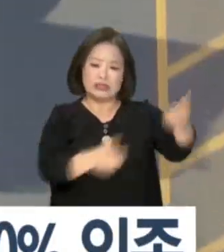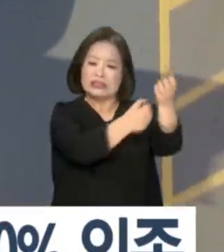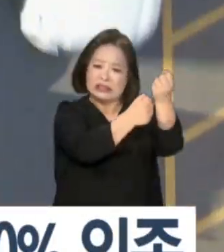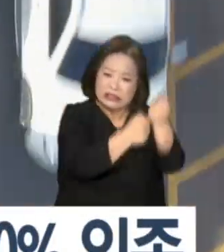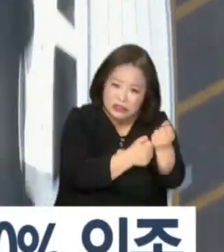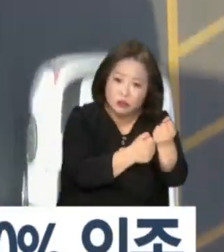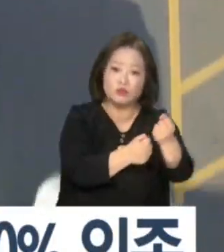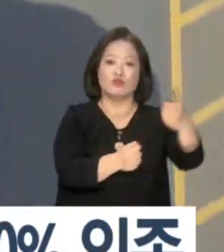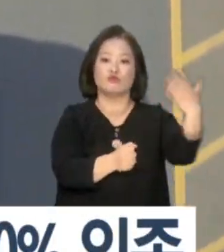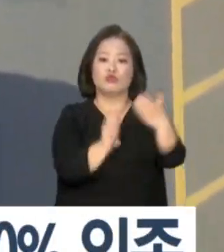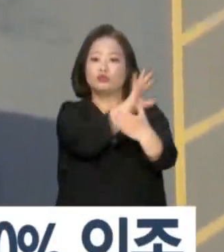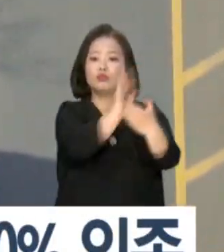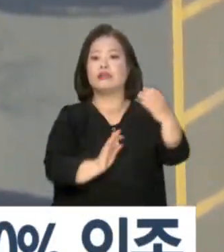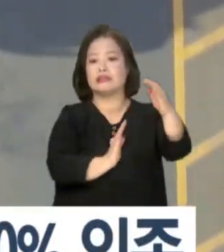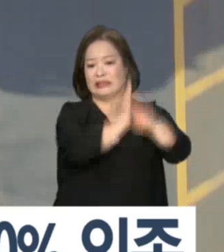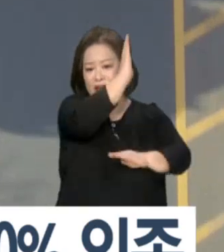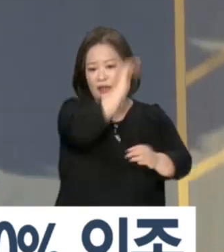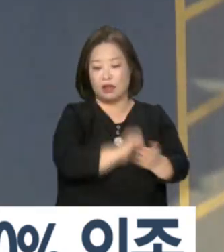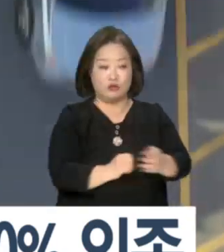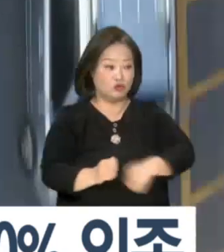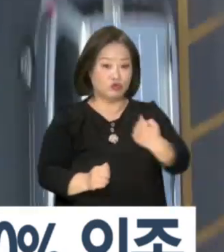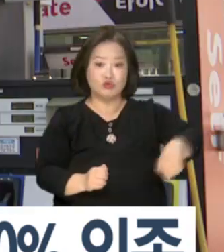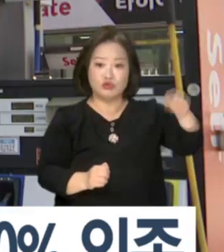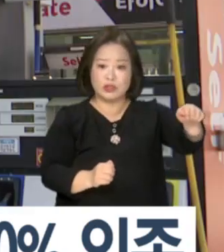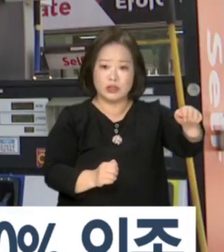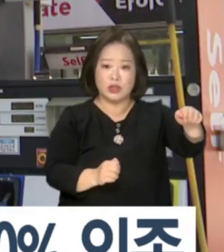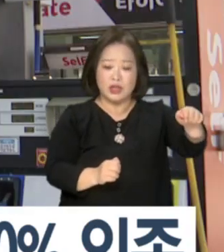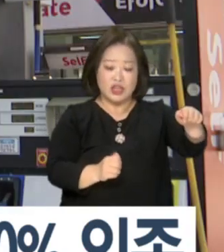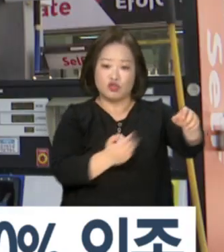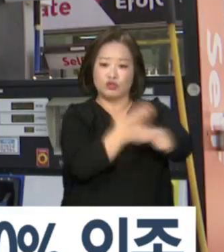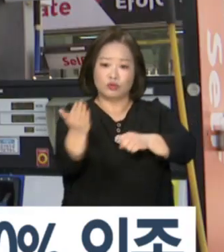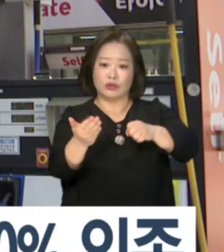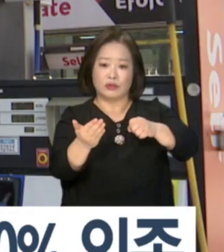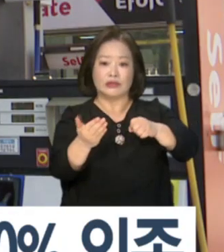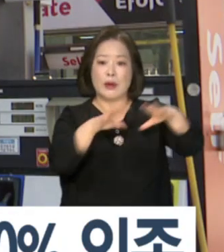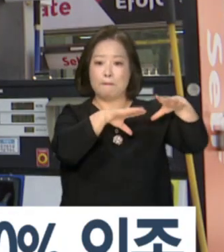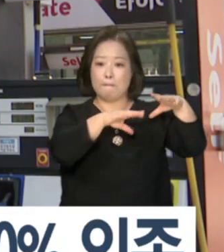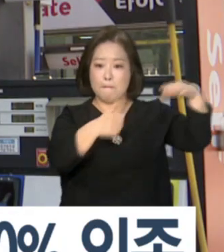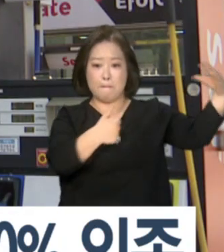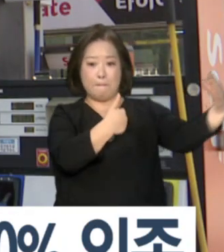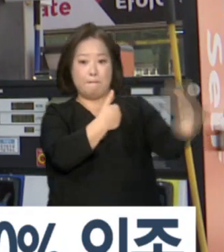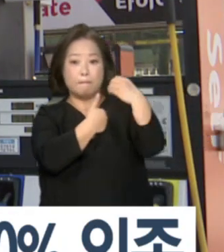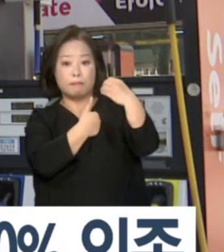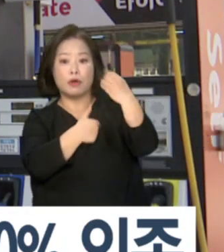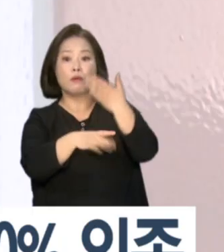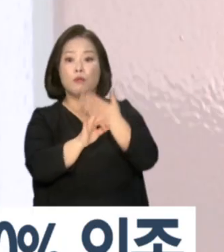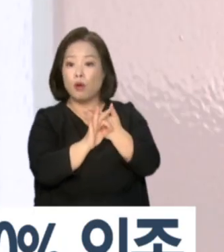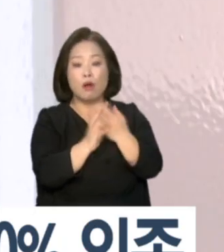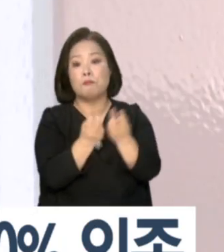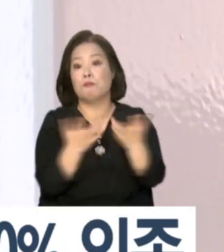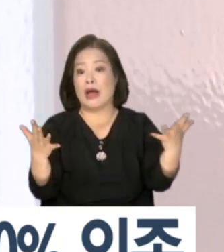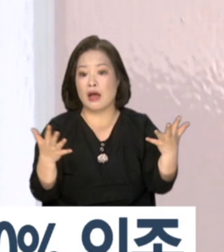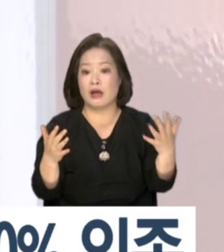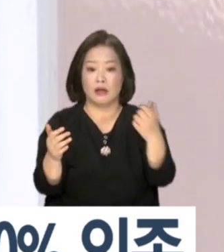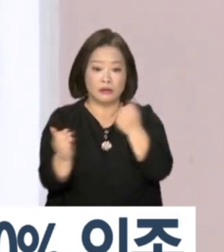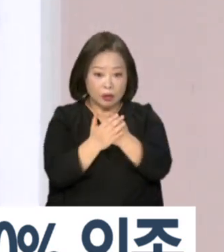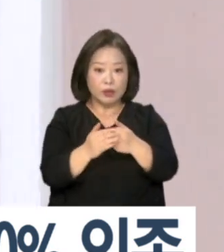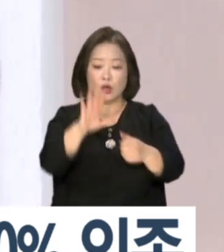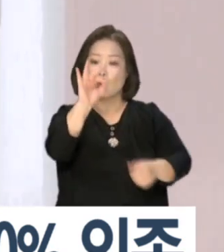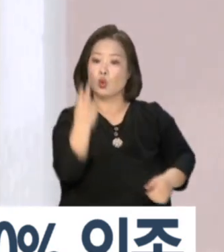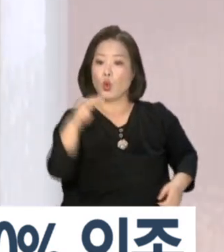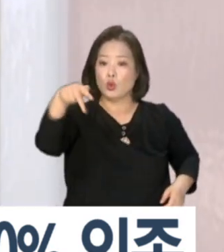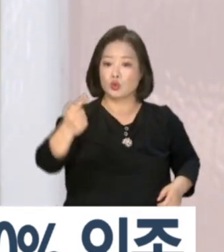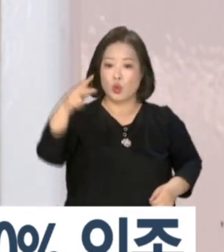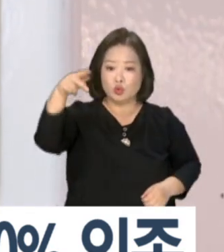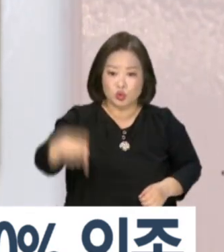의존도는 90%. 중국이 수출을 막으면 타격이 큰 상황. 2021년 중국의 수출 제한으로 요소수